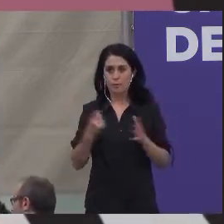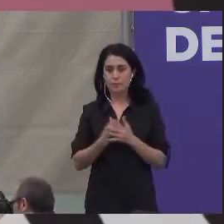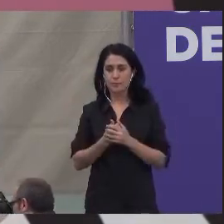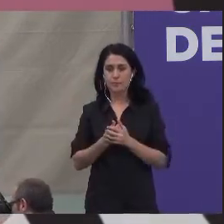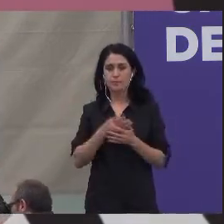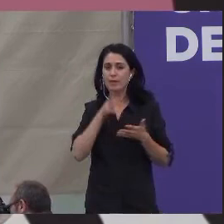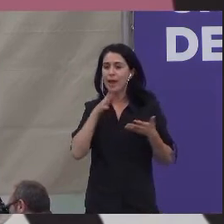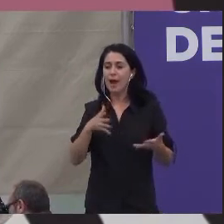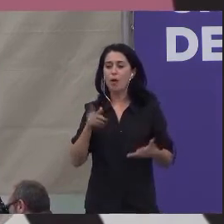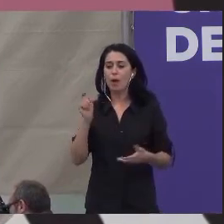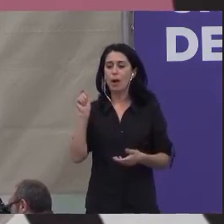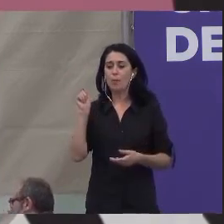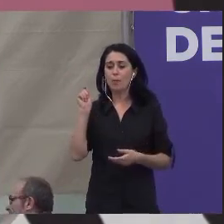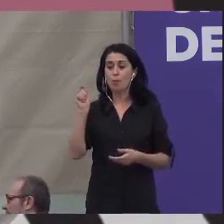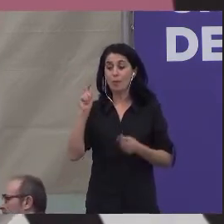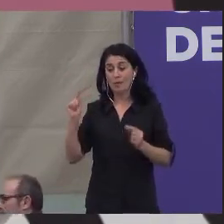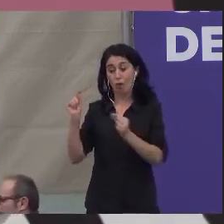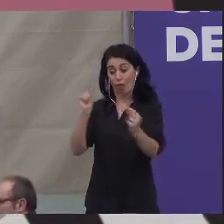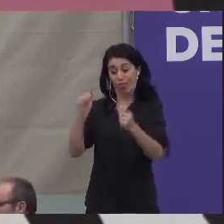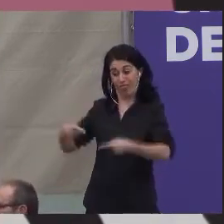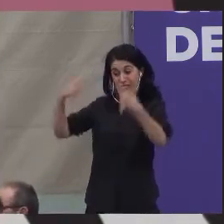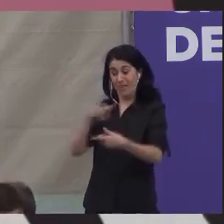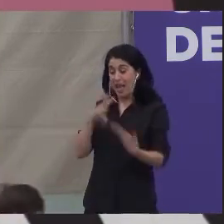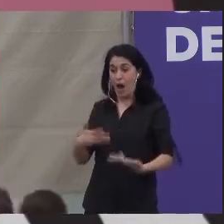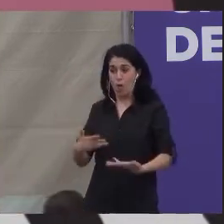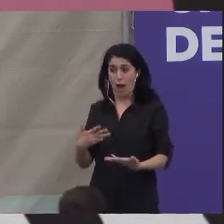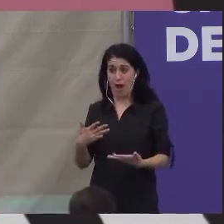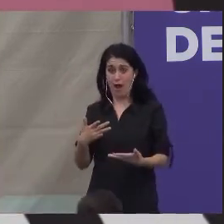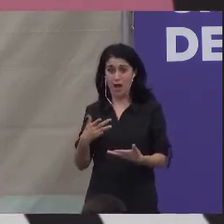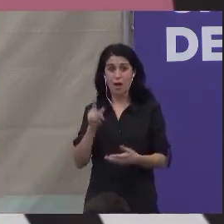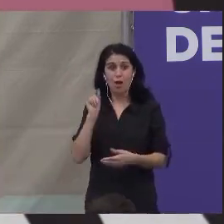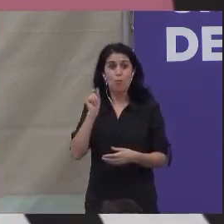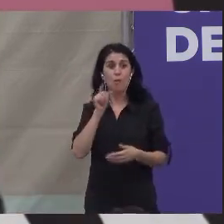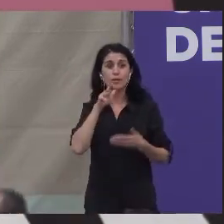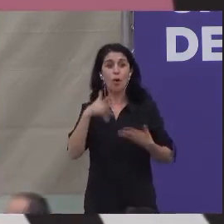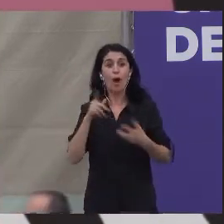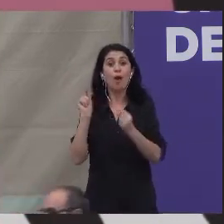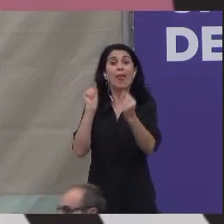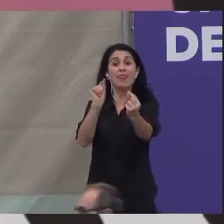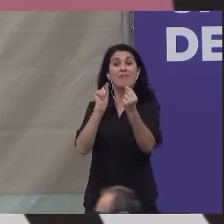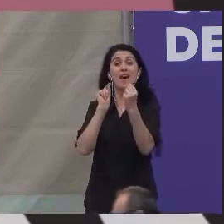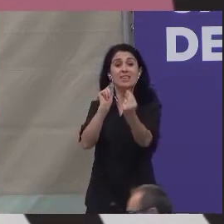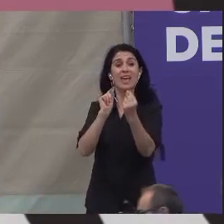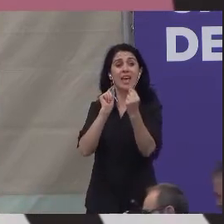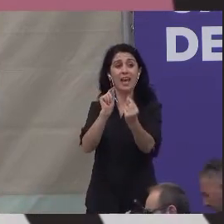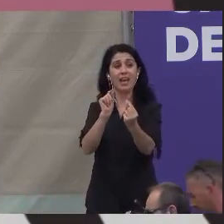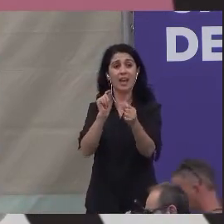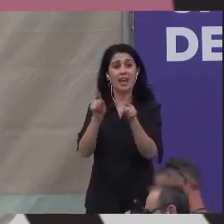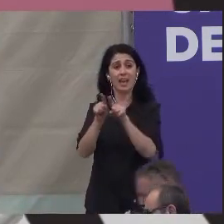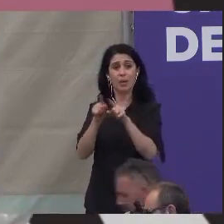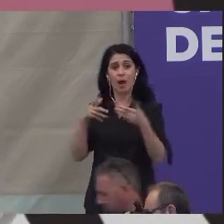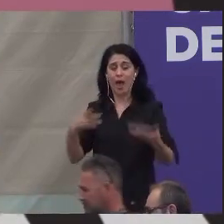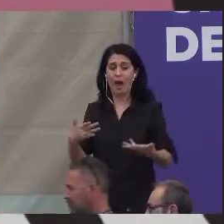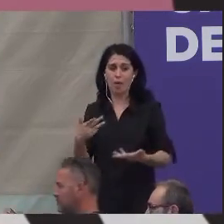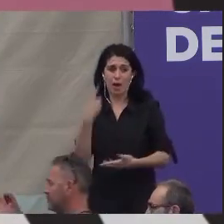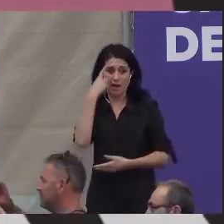no és el moment de tindre aquest debat. No crec que sigui el moment de tindre un debat com aquest.